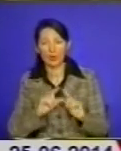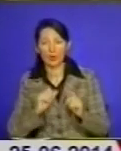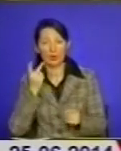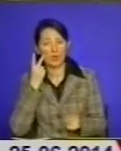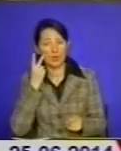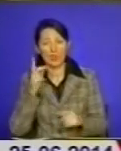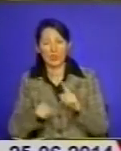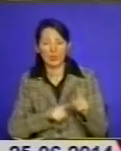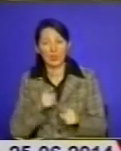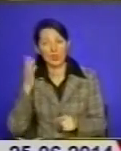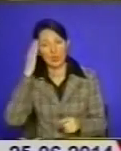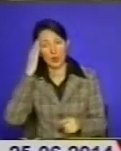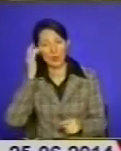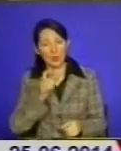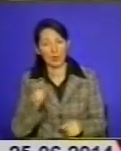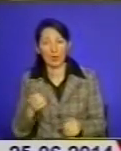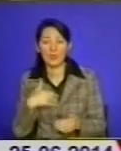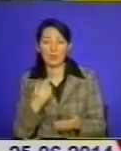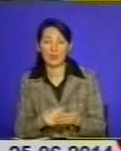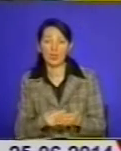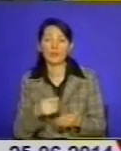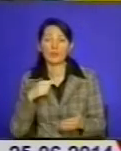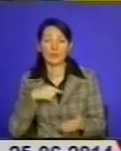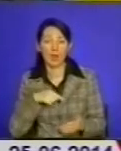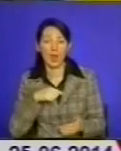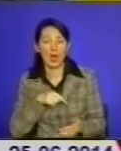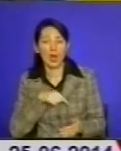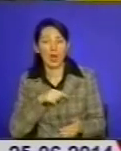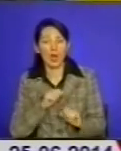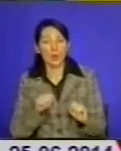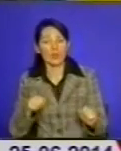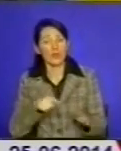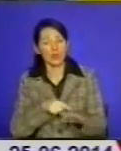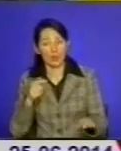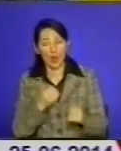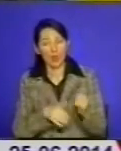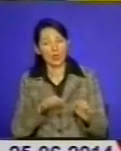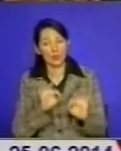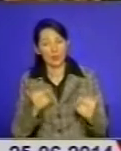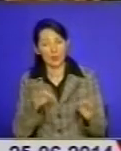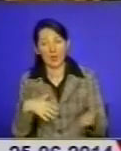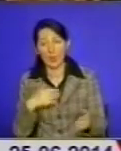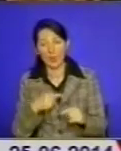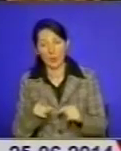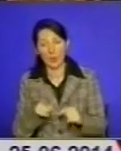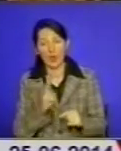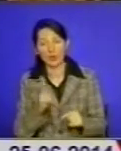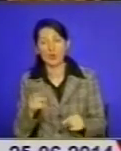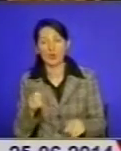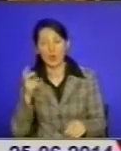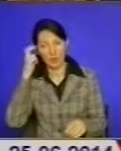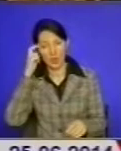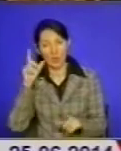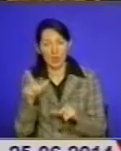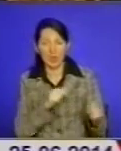патріотичні почуття кожен висловлював по-різному. Хтось у Києві на барикадах, дехто матеріально допомагав мітингуючим, а були й такі,